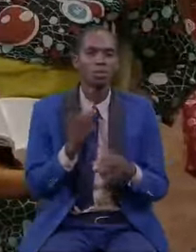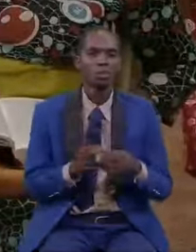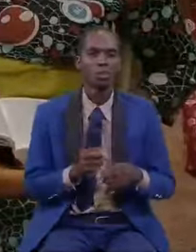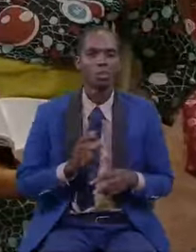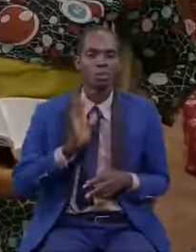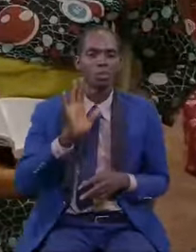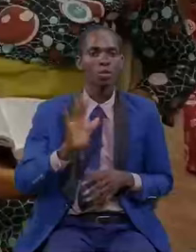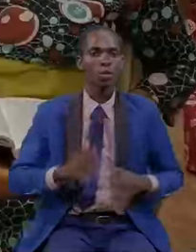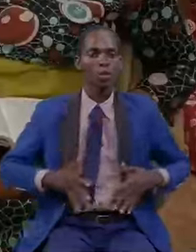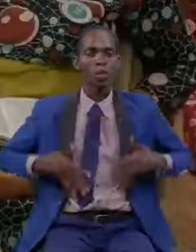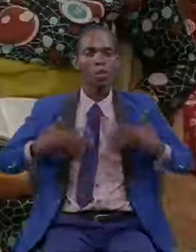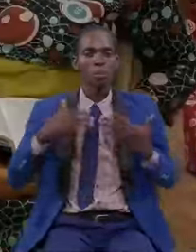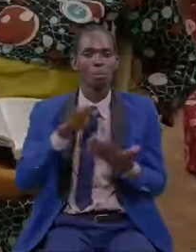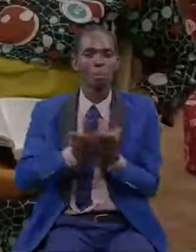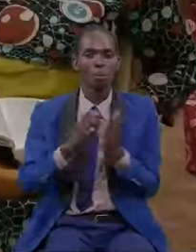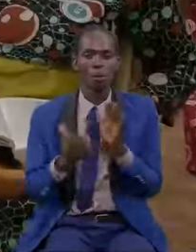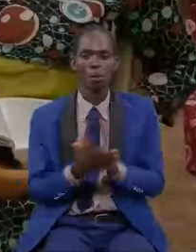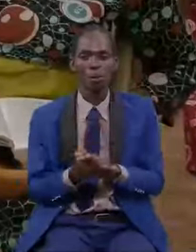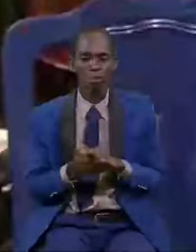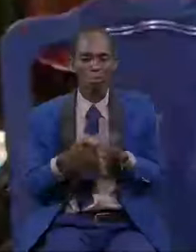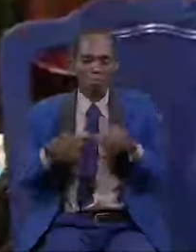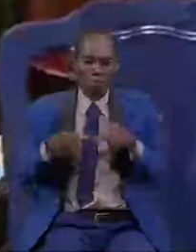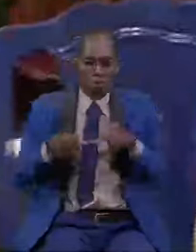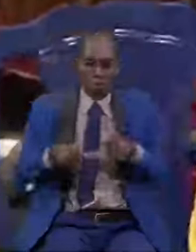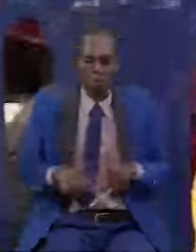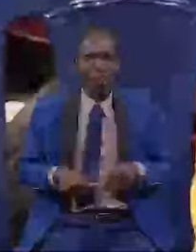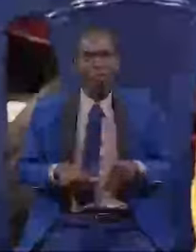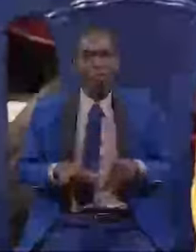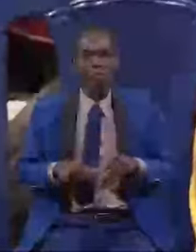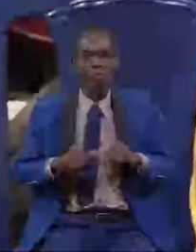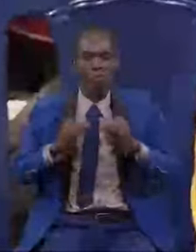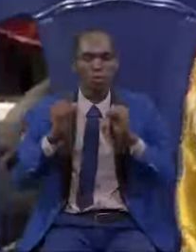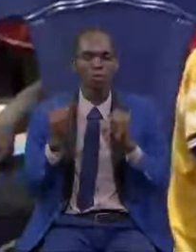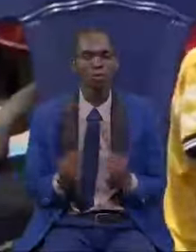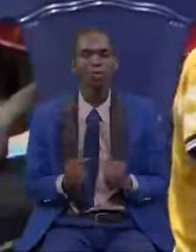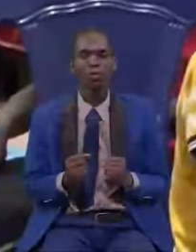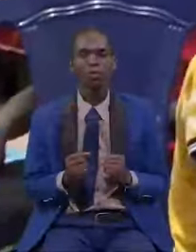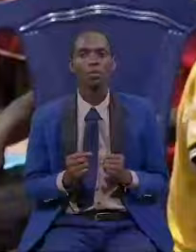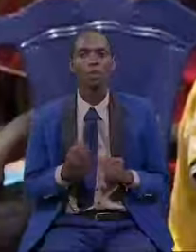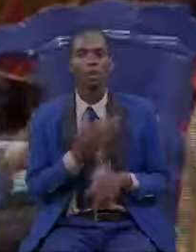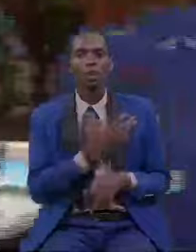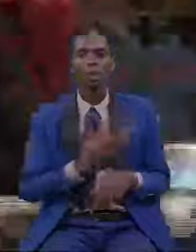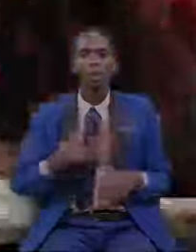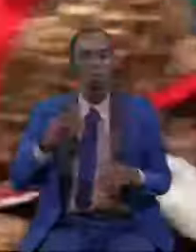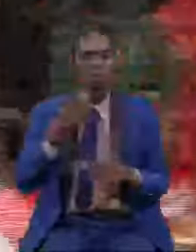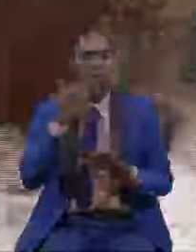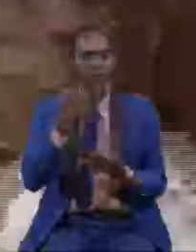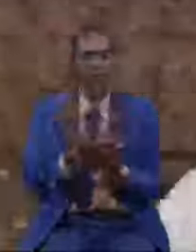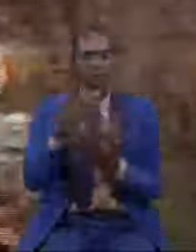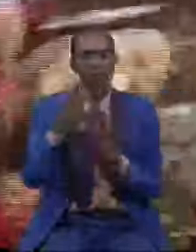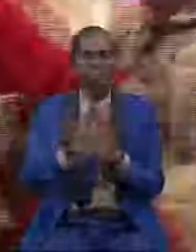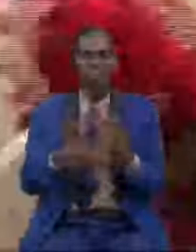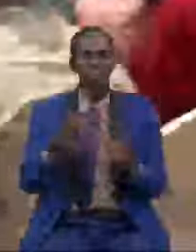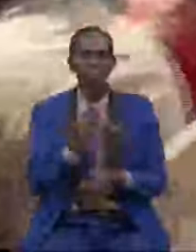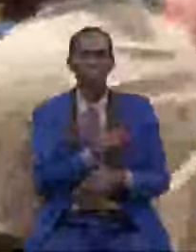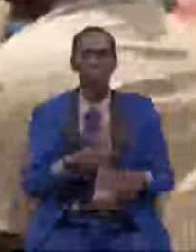Votre vie devient stable, ferme, solidifiée. Et la bonté du